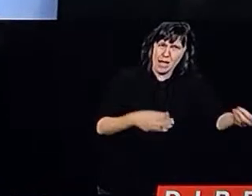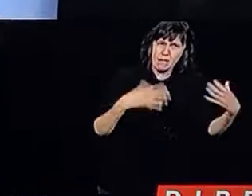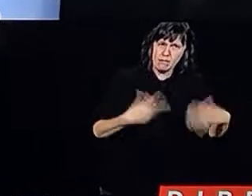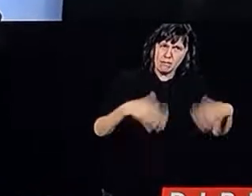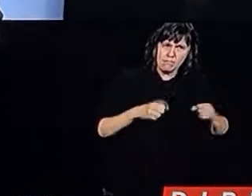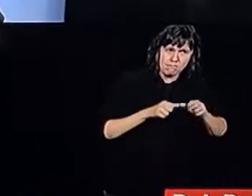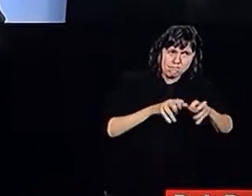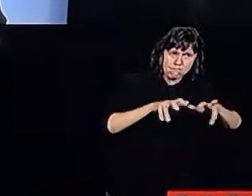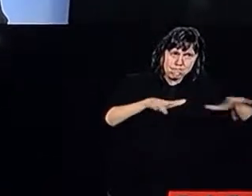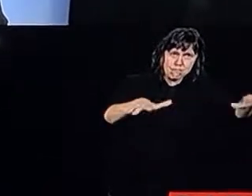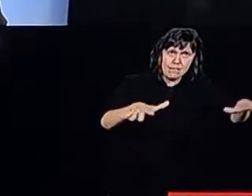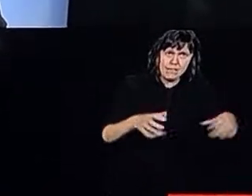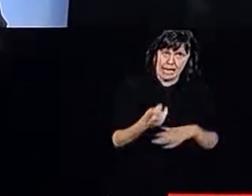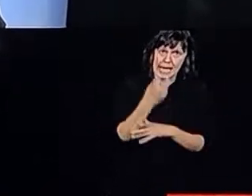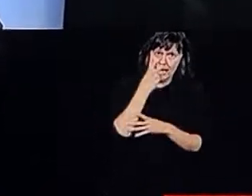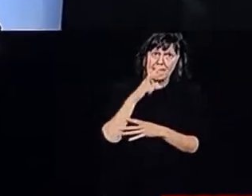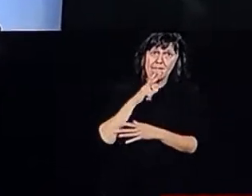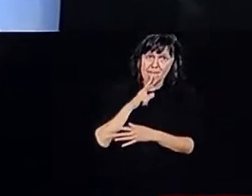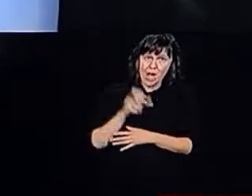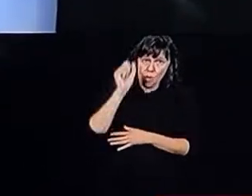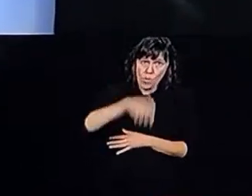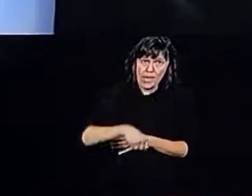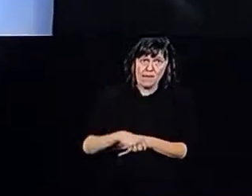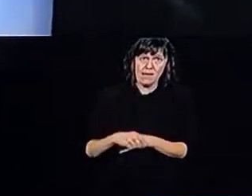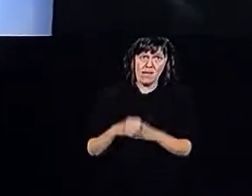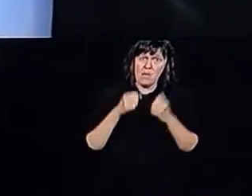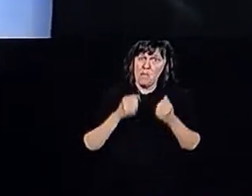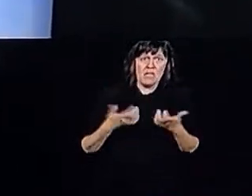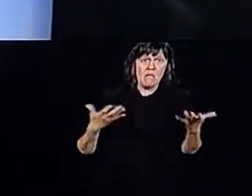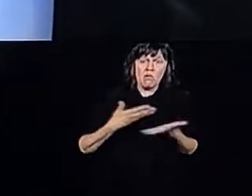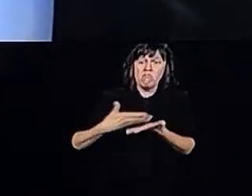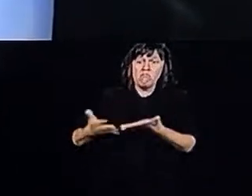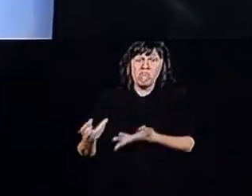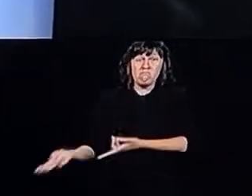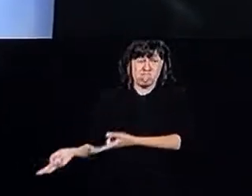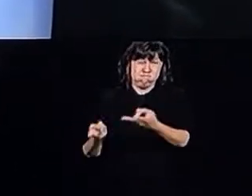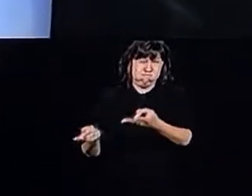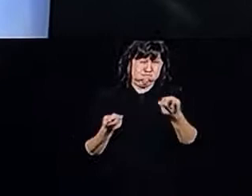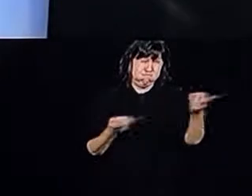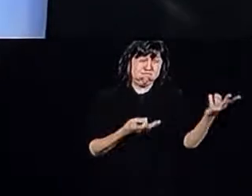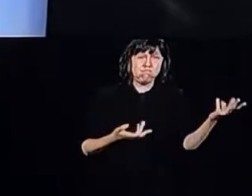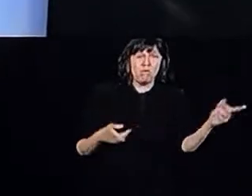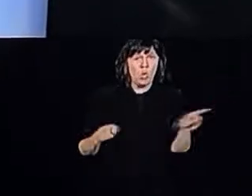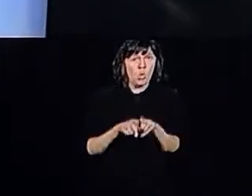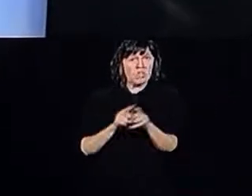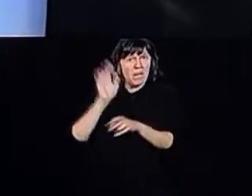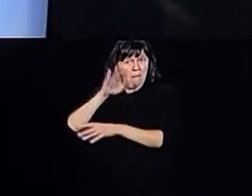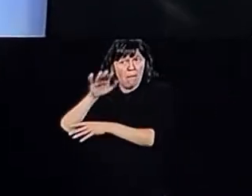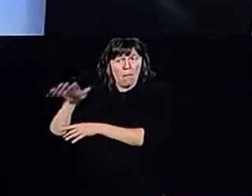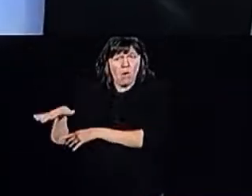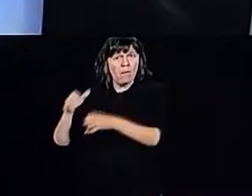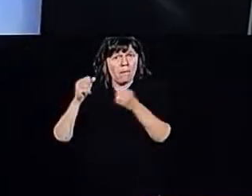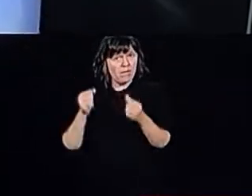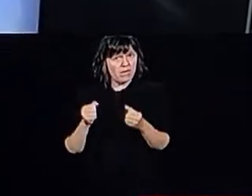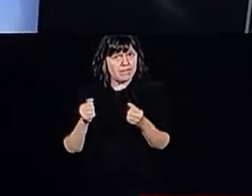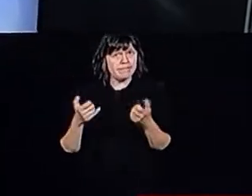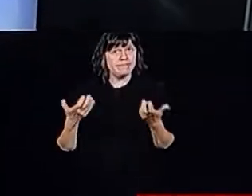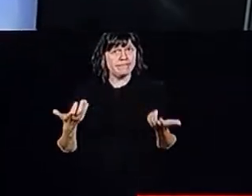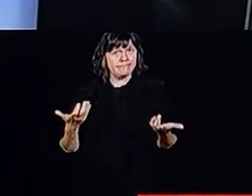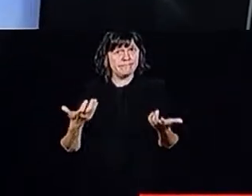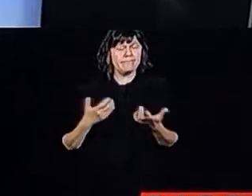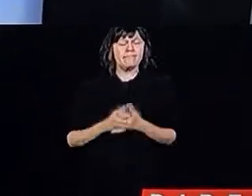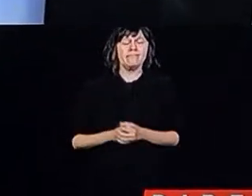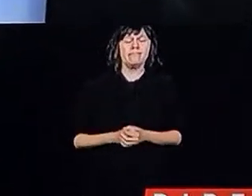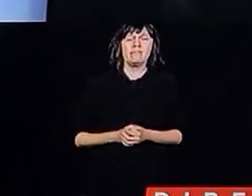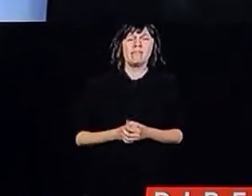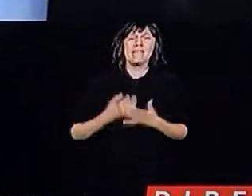du côté des hospitalisations que du côté des décès. Donc, encore une fois, je vous appelle à aller